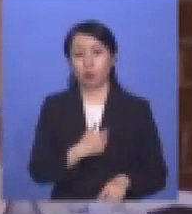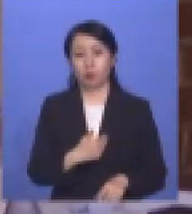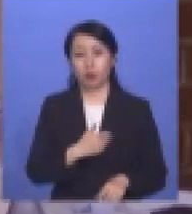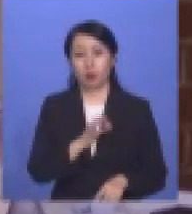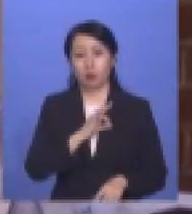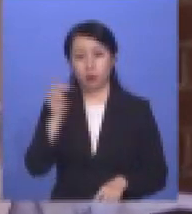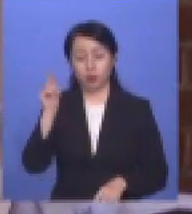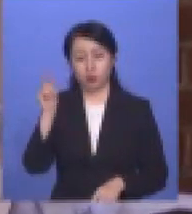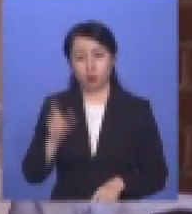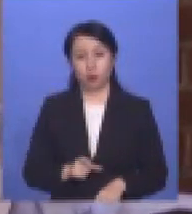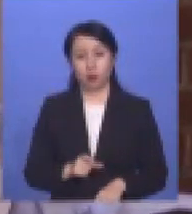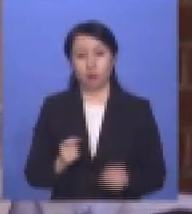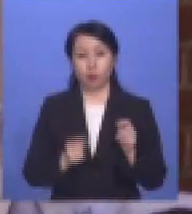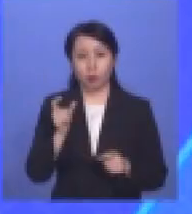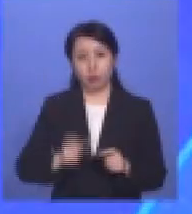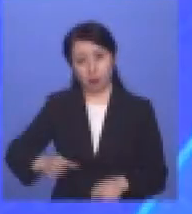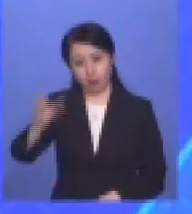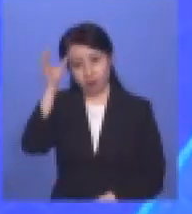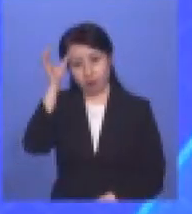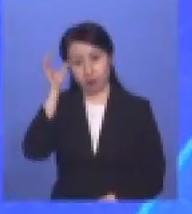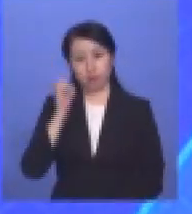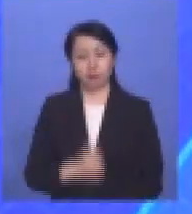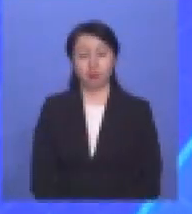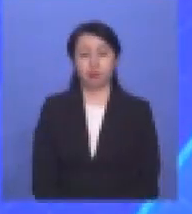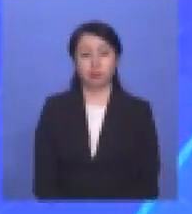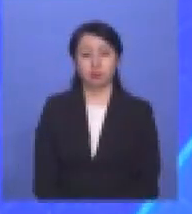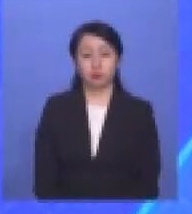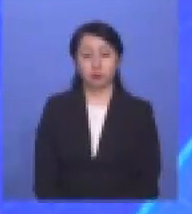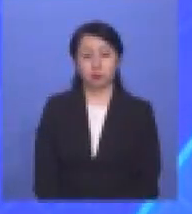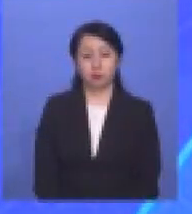на пользу школьникам, отметили в управлении образования. Илья Кудряков, Адиль Нуржанов, служба новостей.